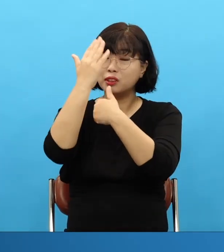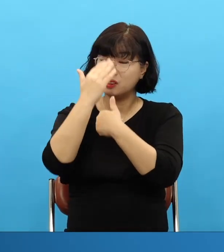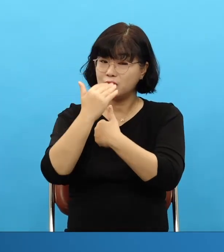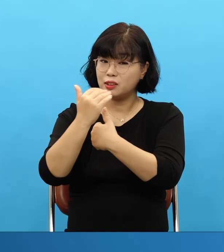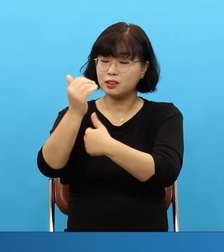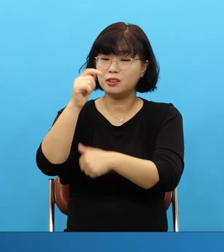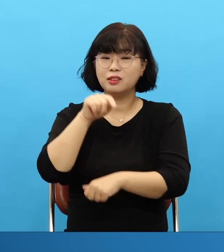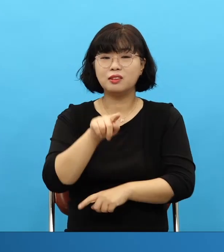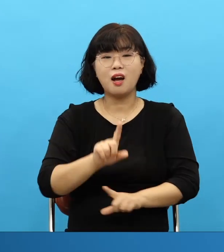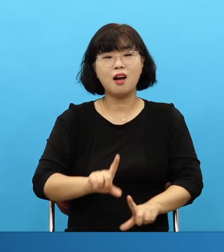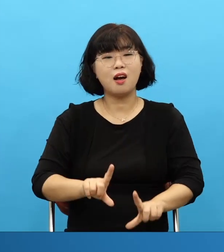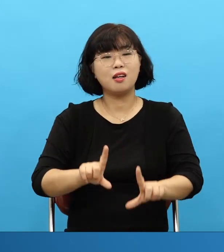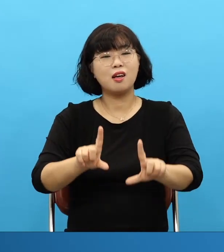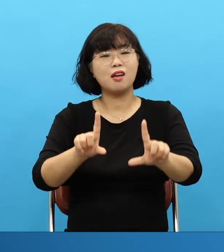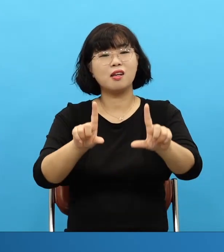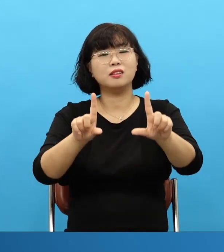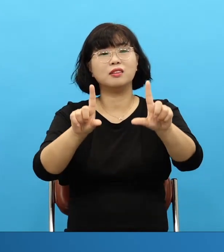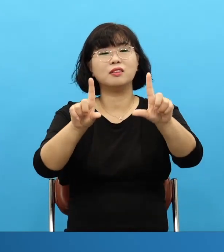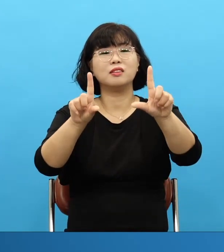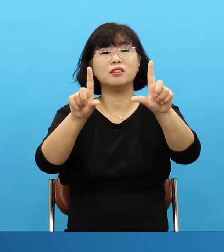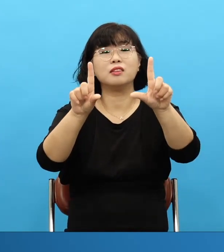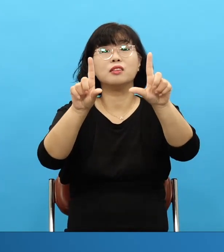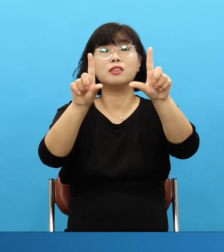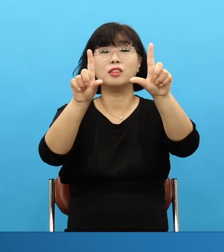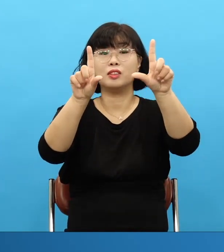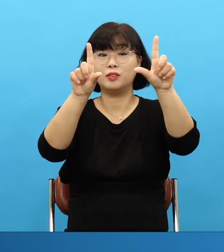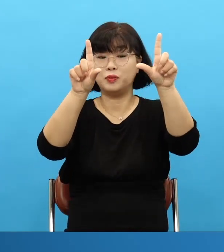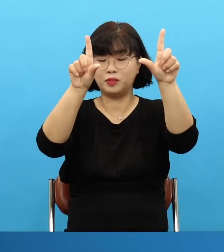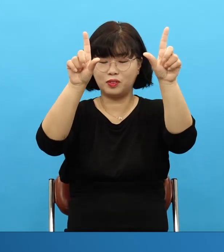부르실 그날에